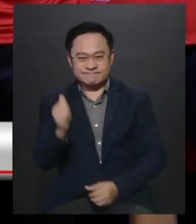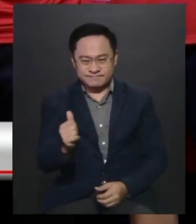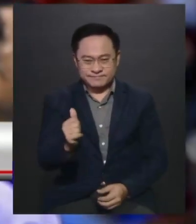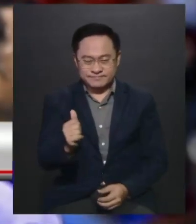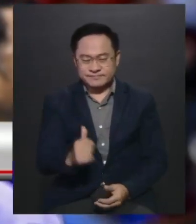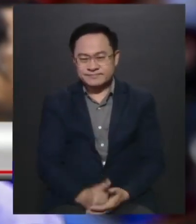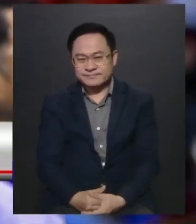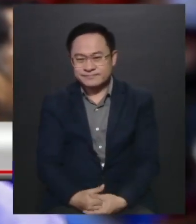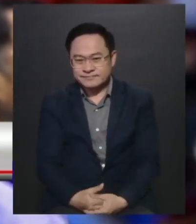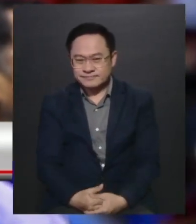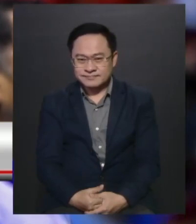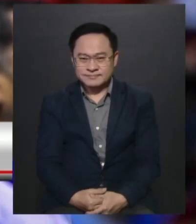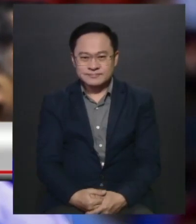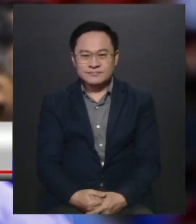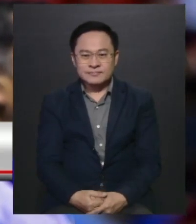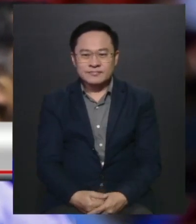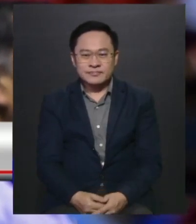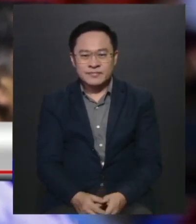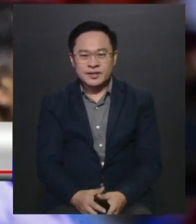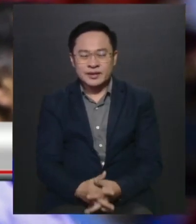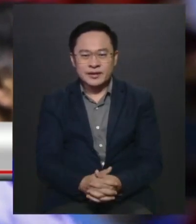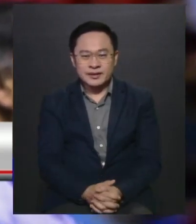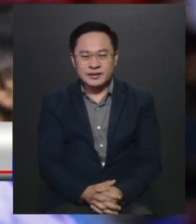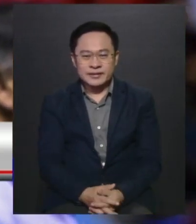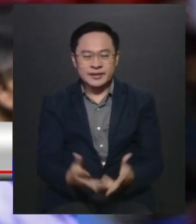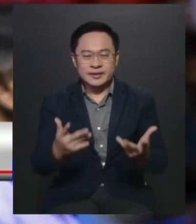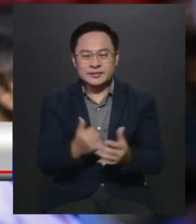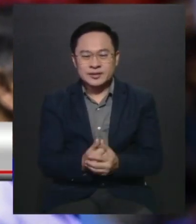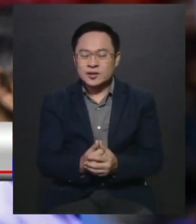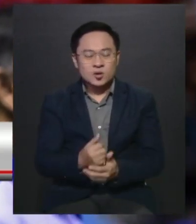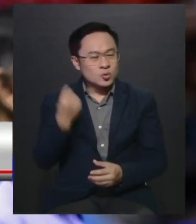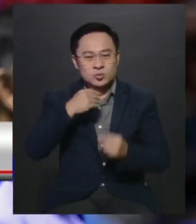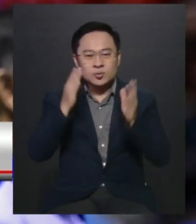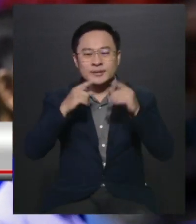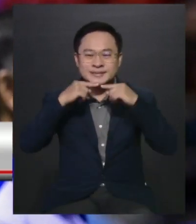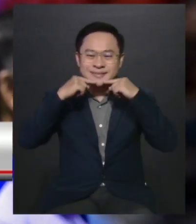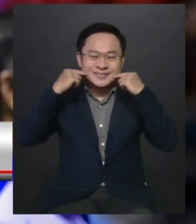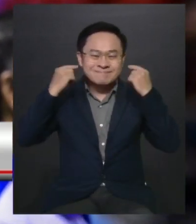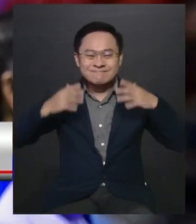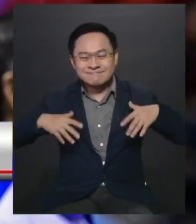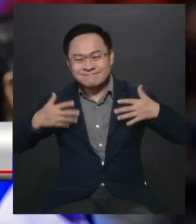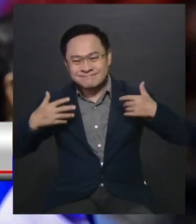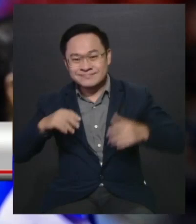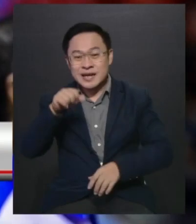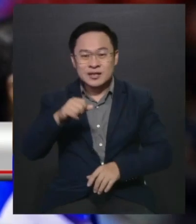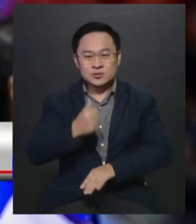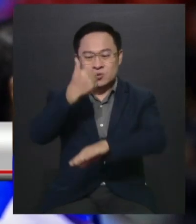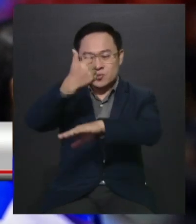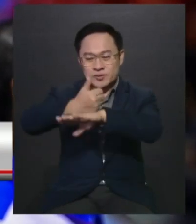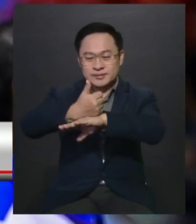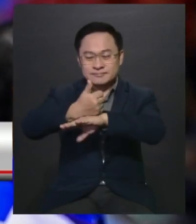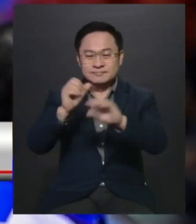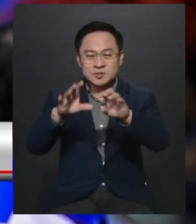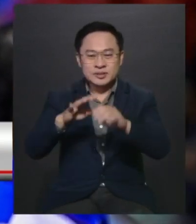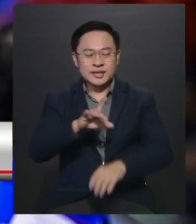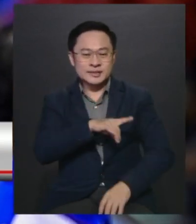ฮะตามเพียร์กันต่อตามเพียร์กันต่อ เห็นใบหน้าเปื้อนยิ้มของทุกคนเนี่ยโค้ดดูภาพโค้ดด่วนสิดูแบบภูมิใจในตั